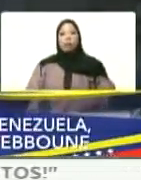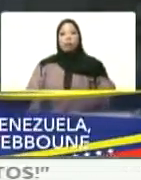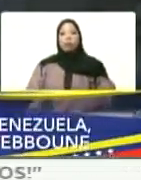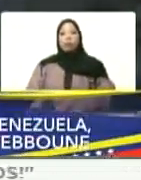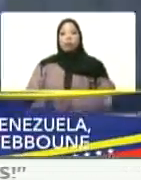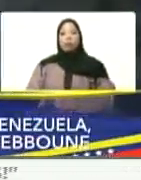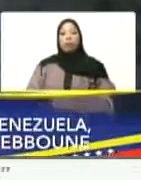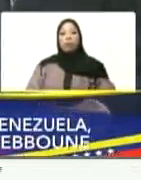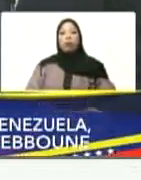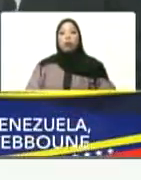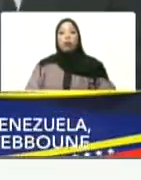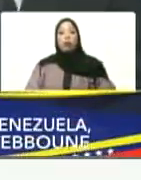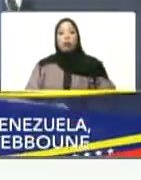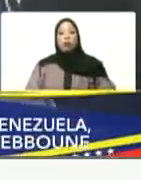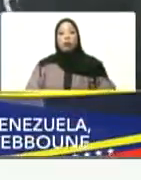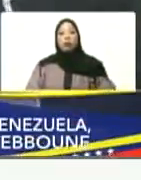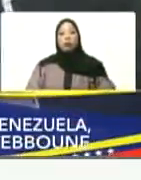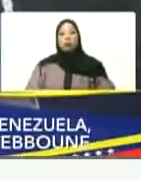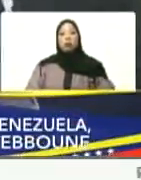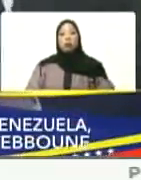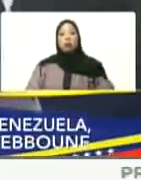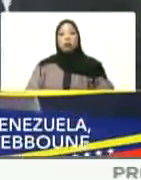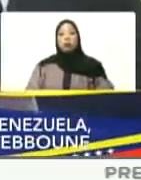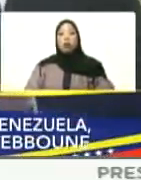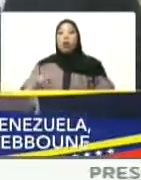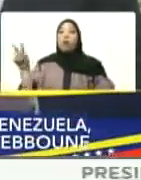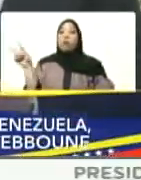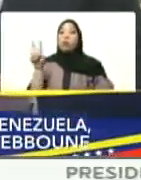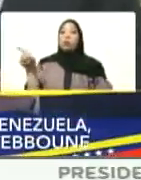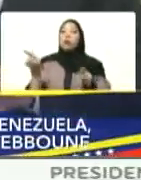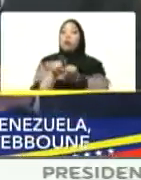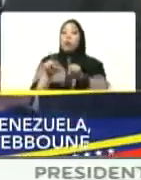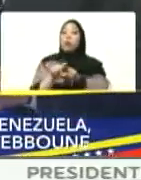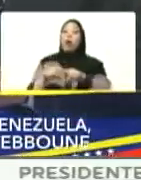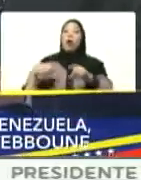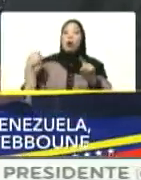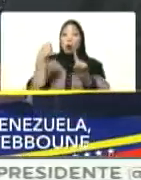نفس الشيء بالنسبة للصحراء الغربية.